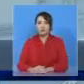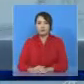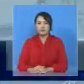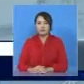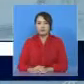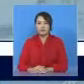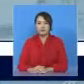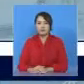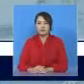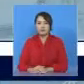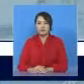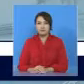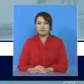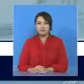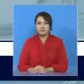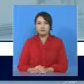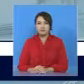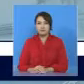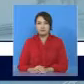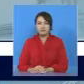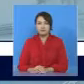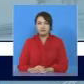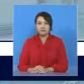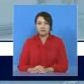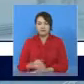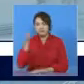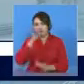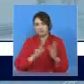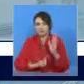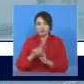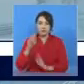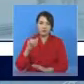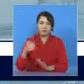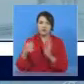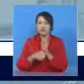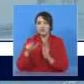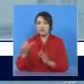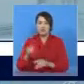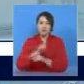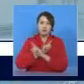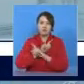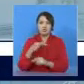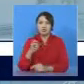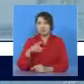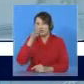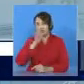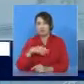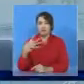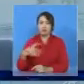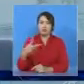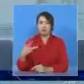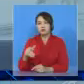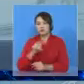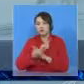года смертность у нас составила 206 человек. Жыл басынан бері 206 адам көз жұмды, ал шілде айында 43 адам мерт